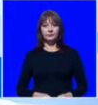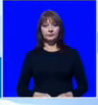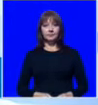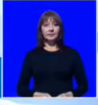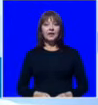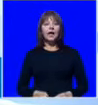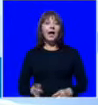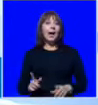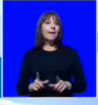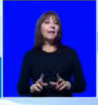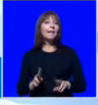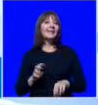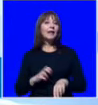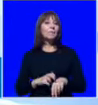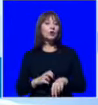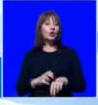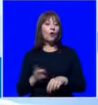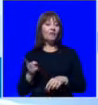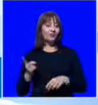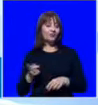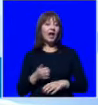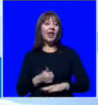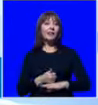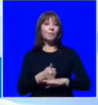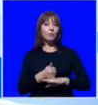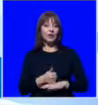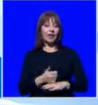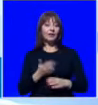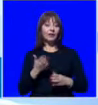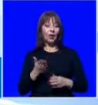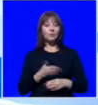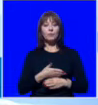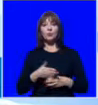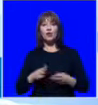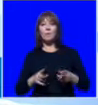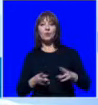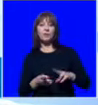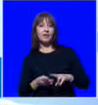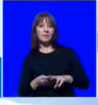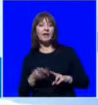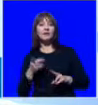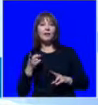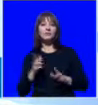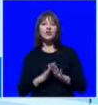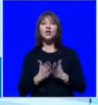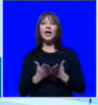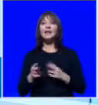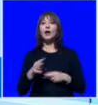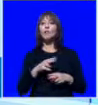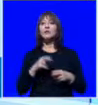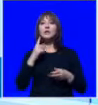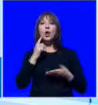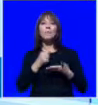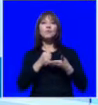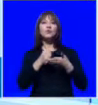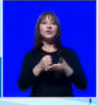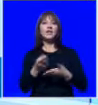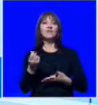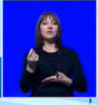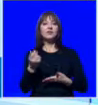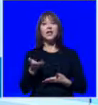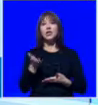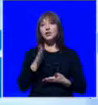Мартин Димитров, депутат от Продължаваме промяната Демократична България, член на Комисията по бюджет и финанси. Здравейте и добре дошли, господин Димитров.